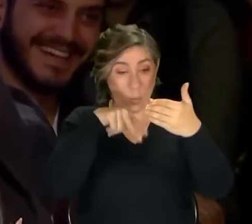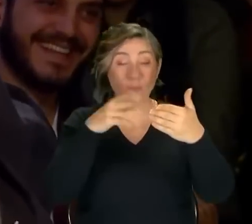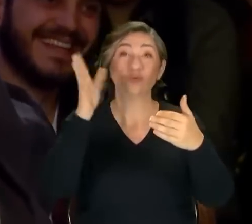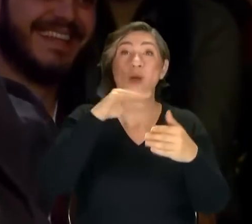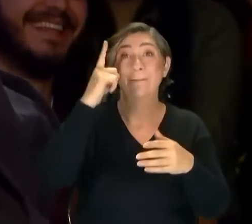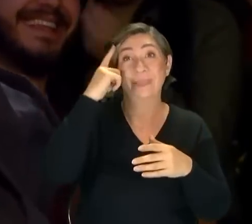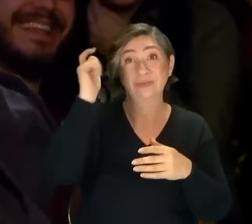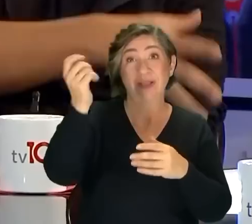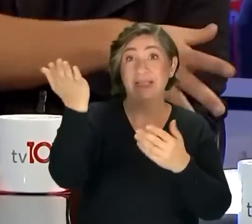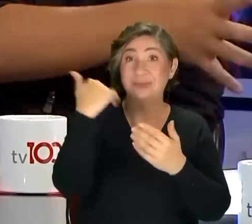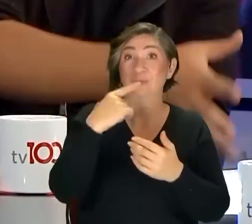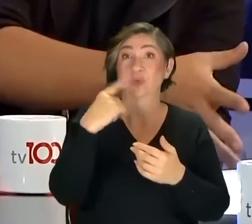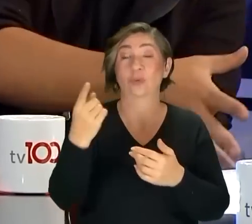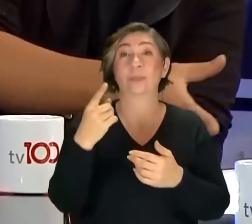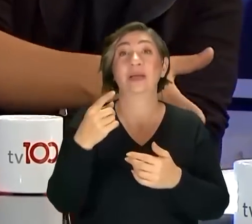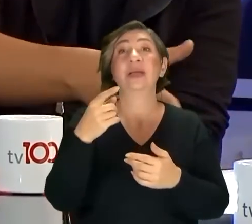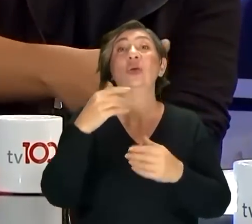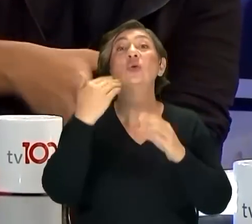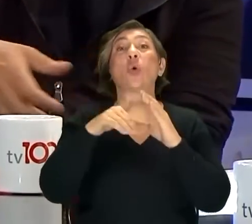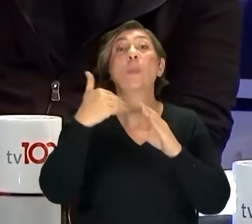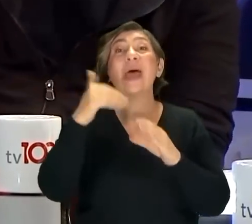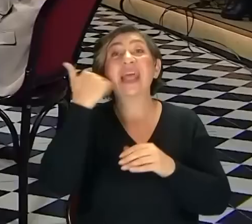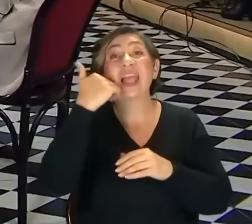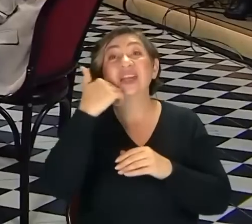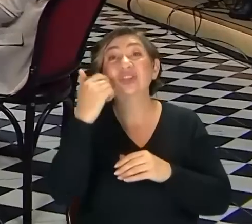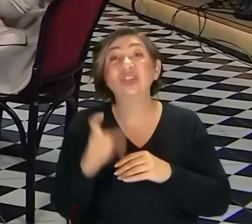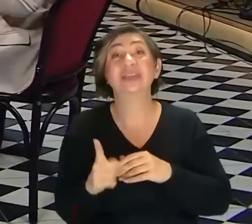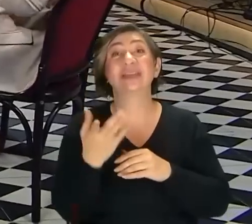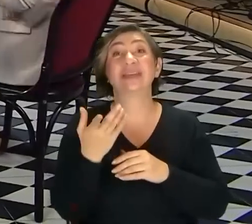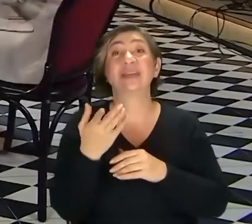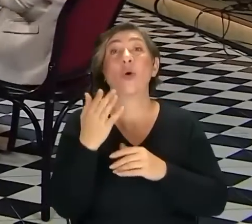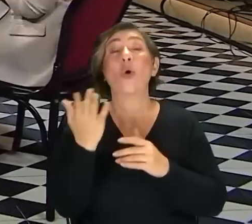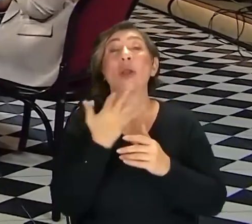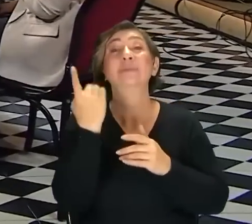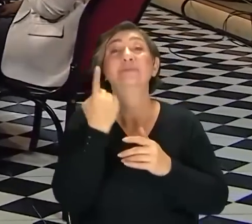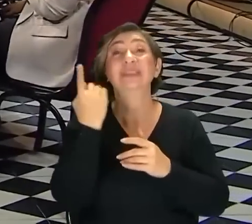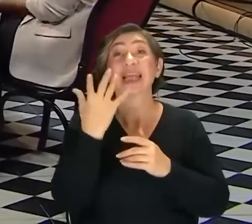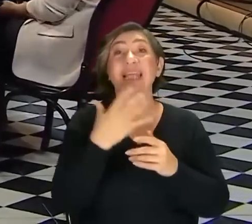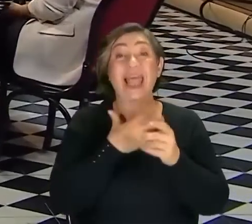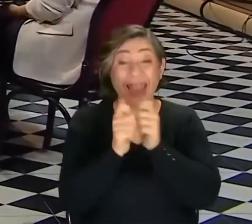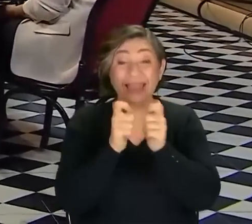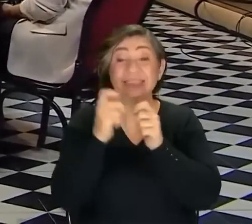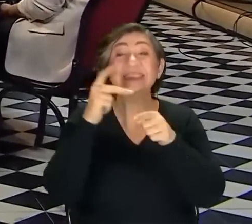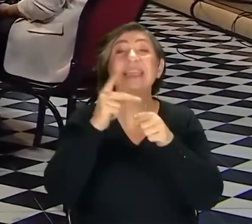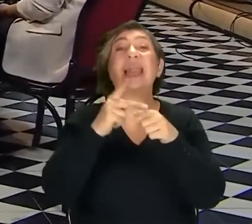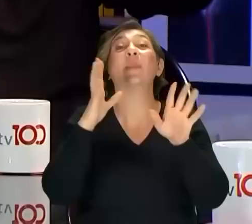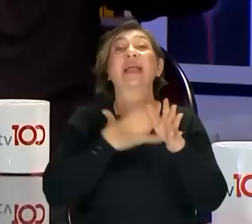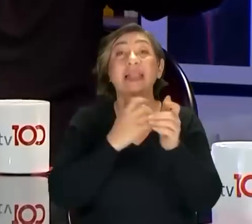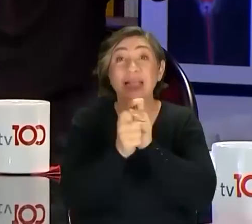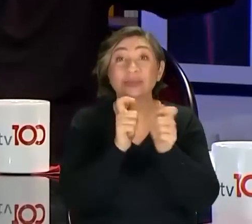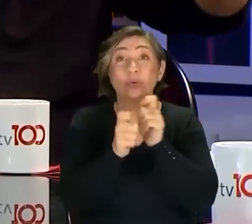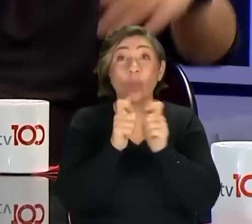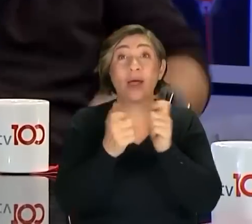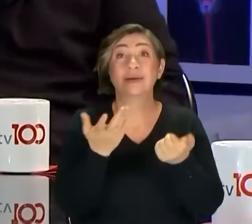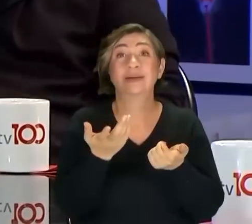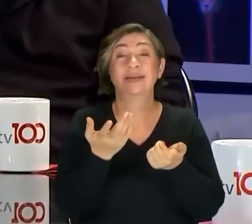bakıyorum mesela yorumlara. İzlediğim filmlerde yorumlar bakıyorum. Yorumlar da yalancı. O hale gelmişler. Zaten kendileri ki yazıyorlar. Zehirlenmiyorlar bile. Kendileri yazıyorlar.